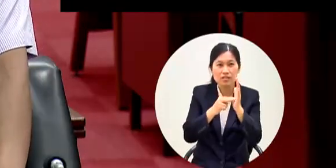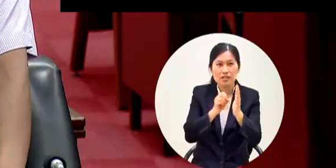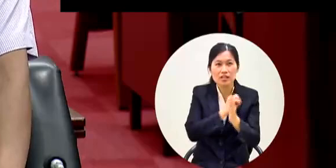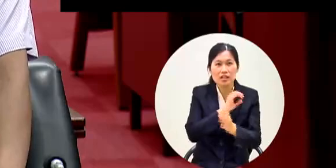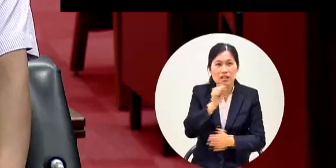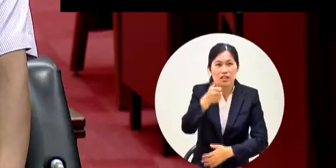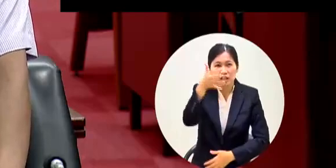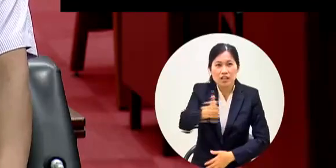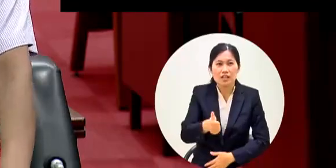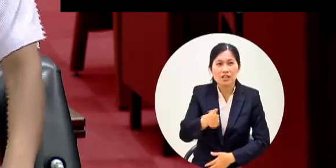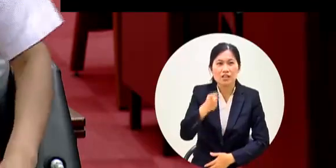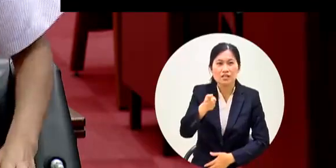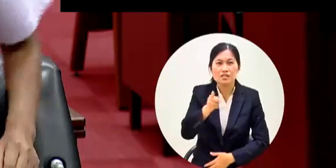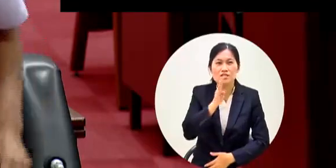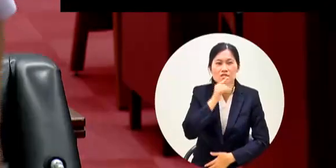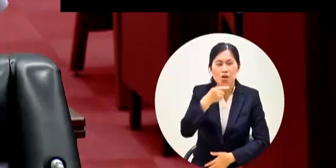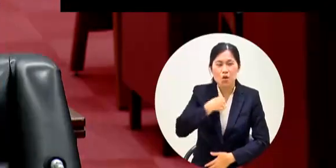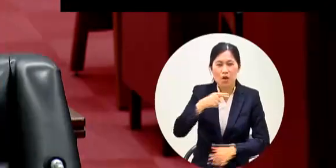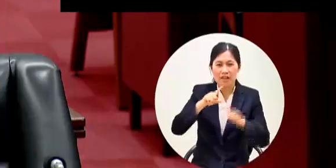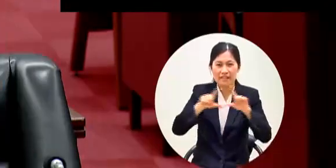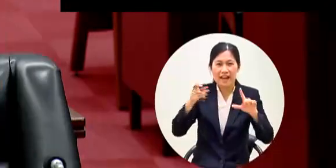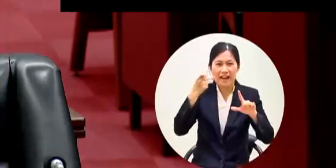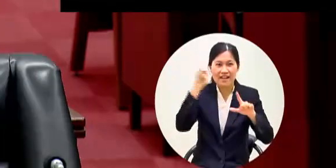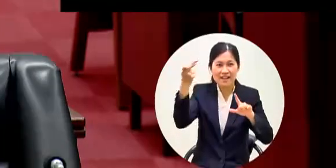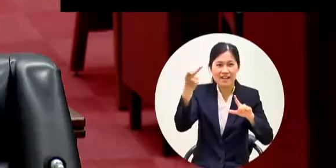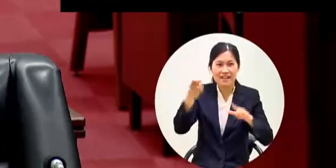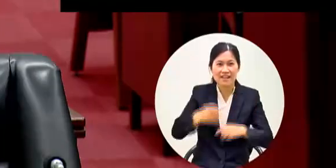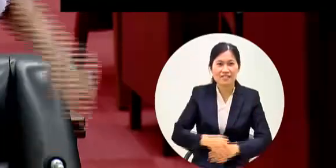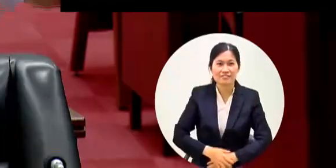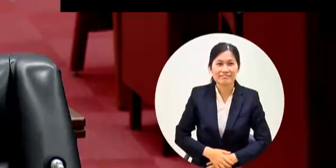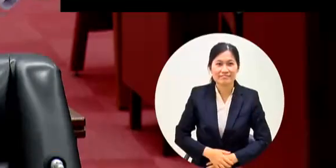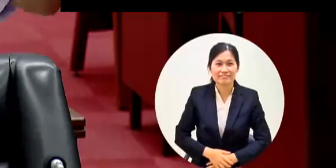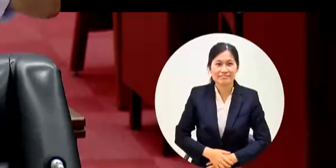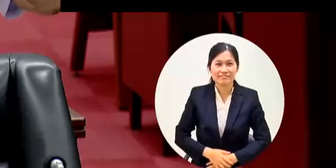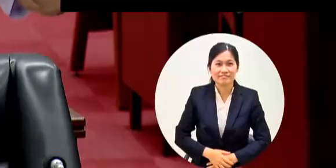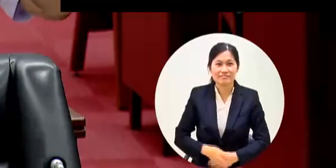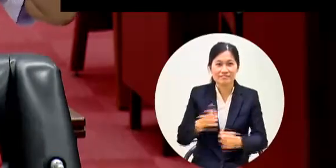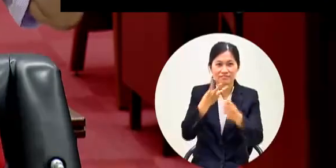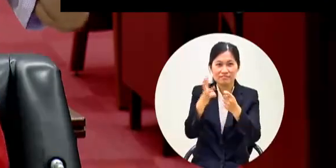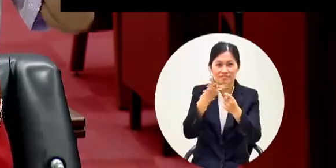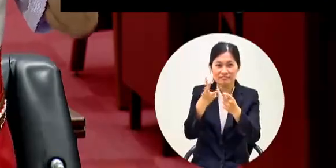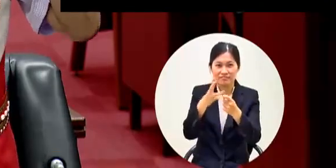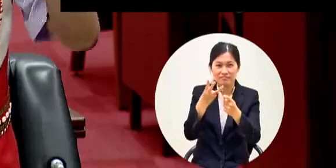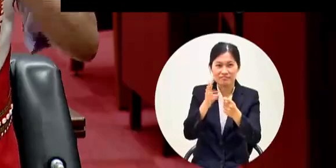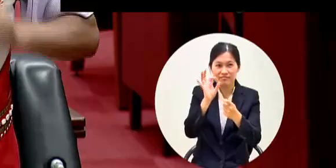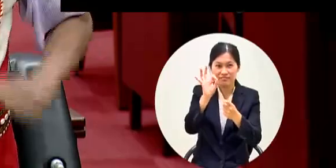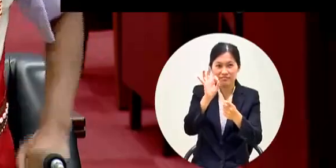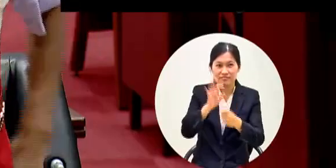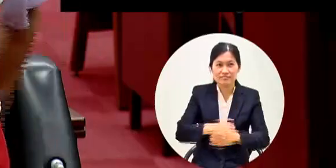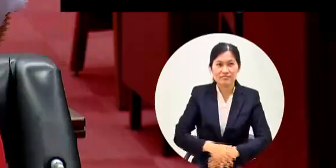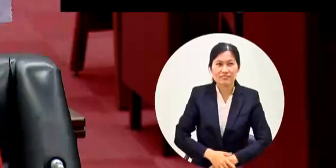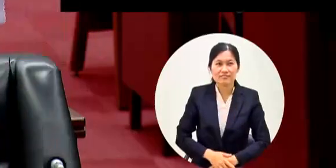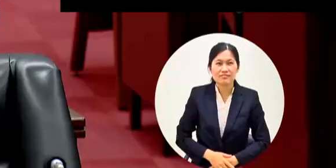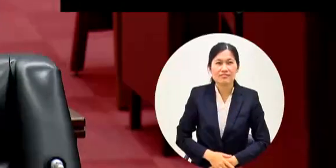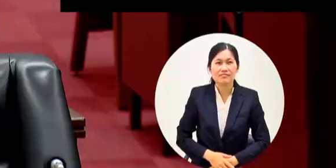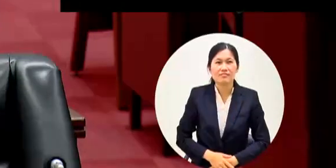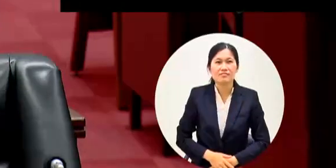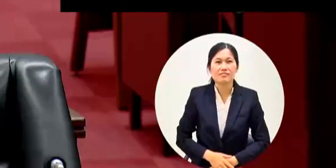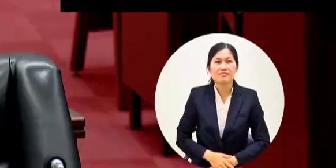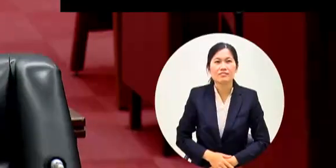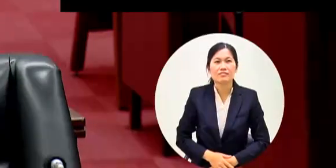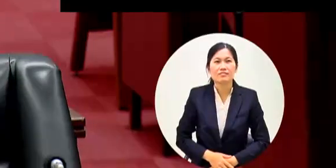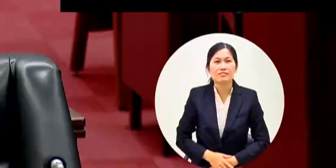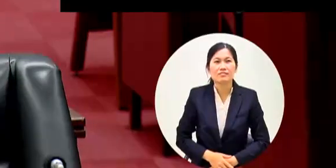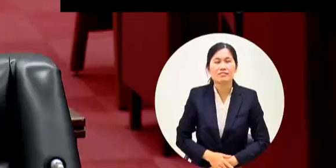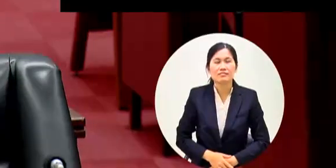也在了啊。法制局长用最专业的一个啊来指导我们。时间到了，他就是